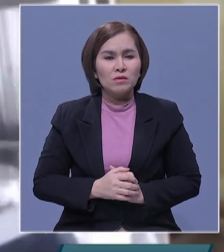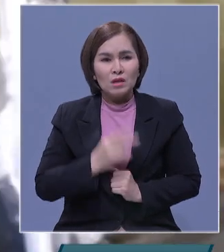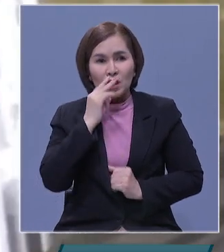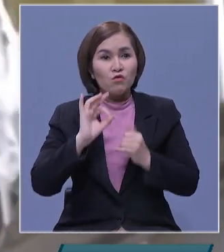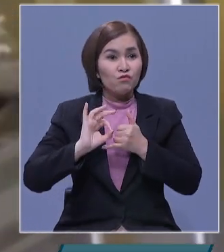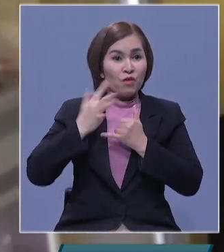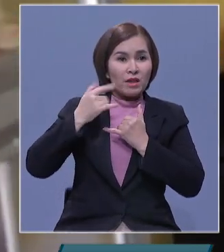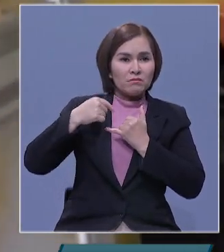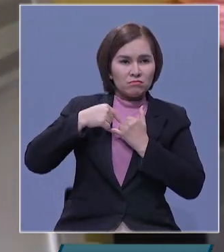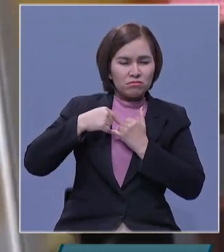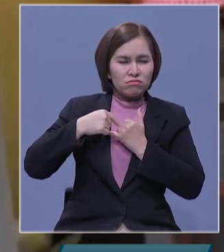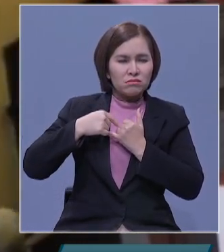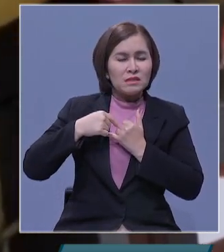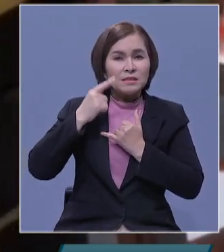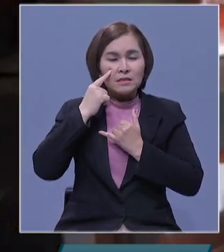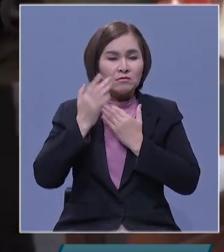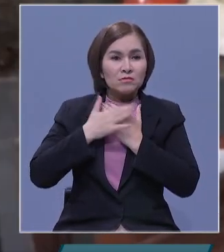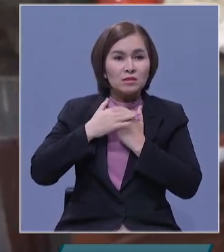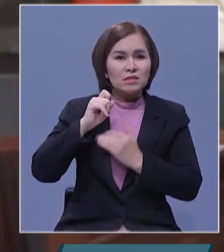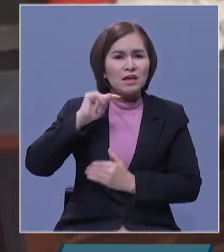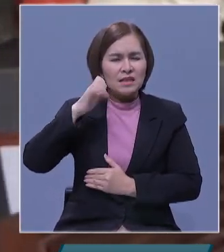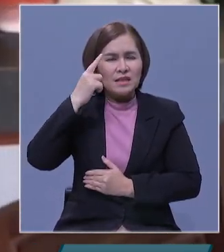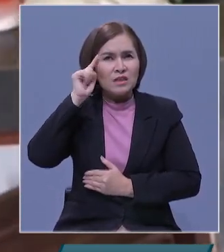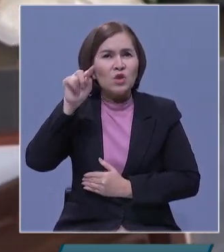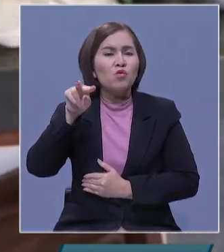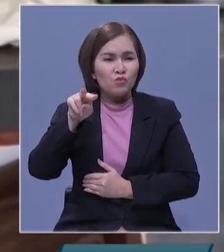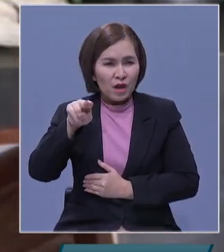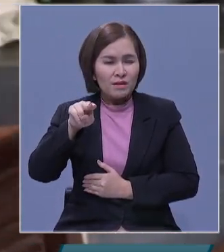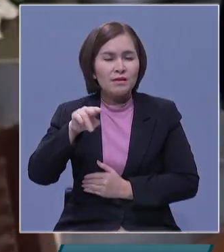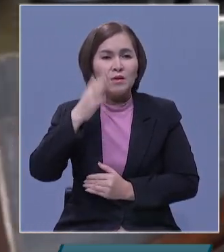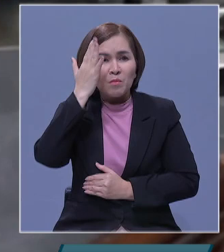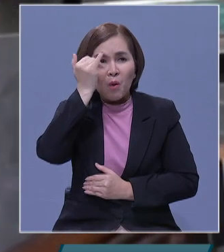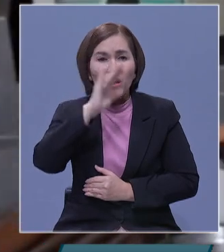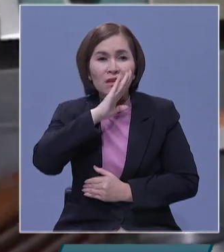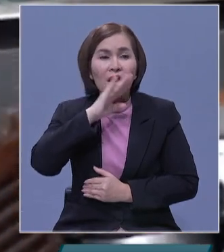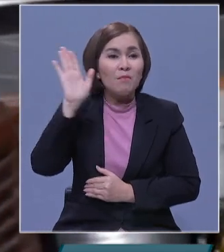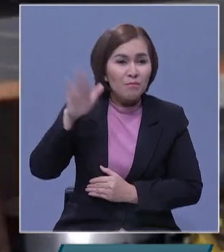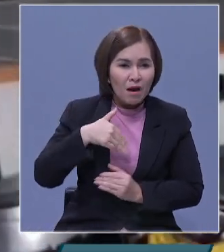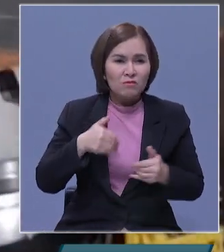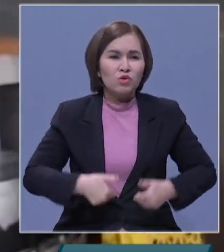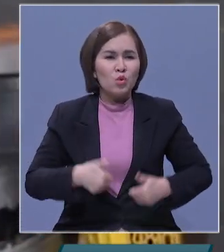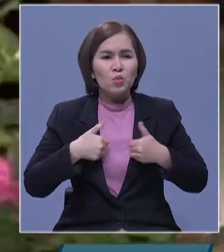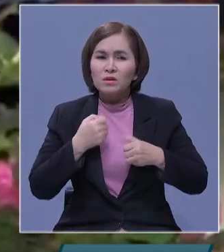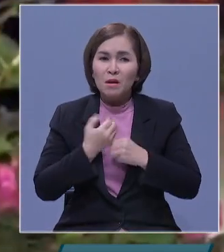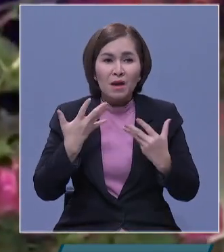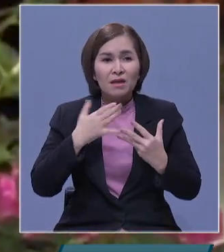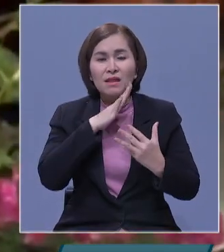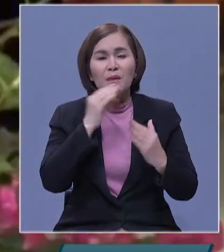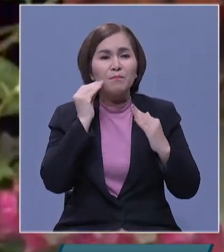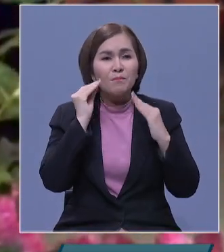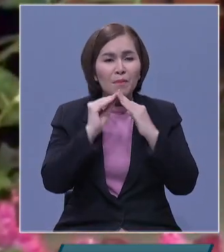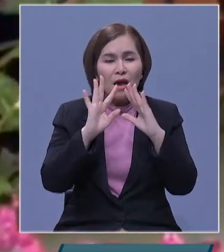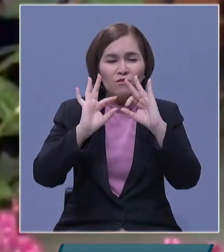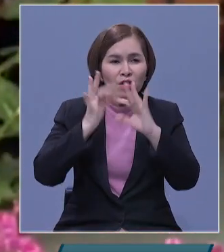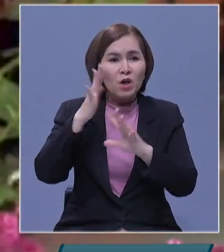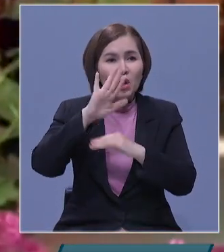ลอกไปครึ่งตัวแล้วก็ตั้งสติได้คิดถึงแฟนบอกถ้าเกิดแฟนกลับมาจะอยู่ยังไงถ้าเกิดไฟไหม้บ้านไปหมดแล้วก็